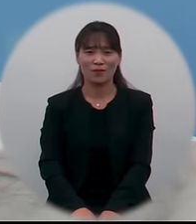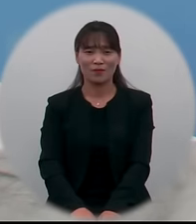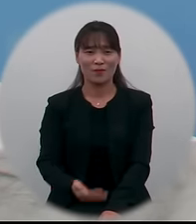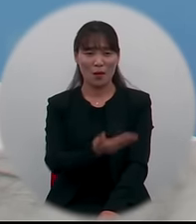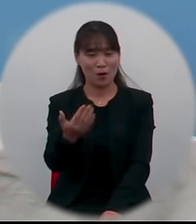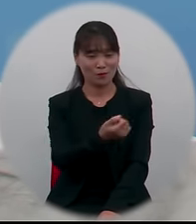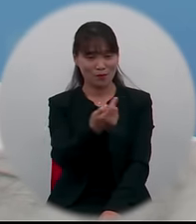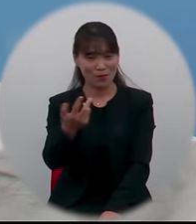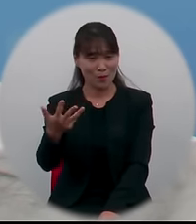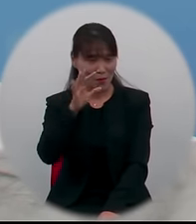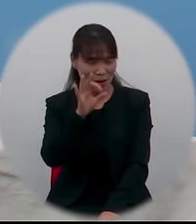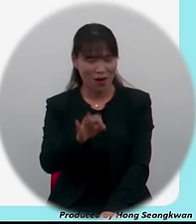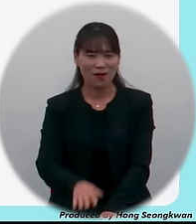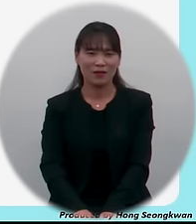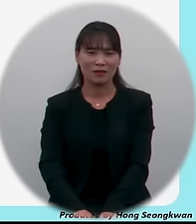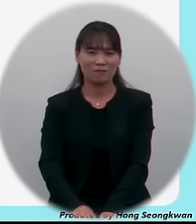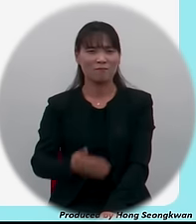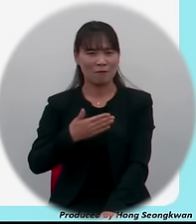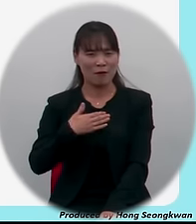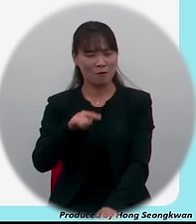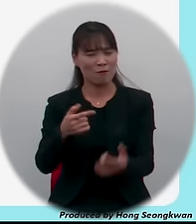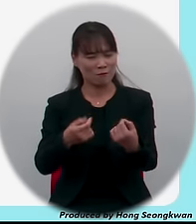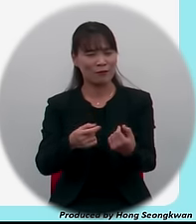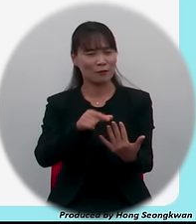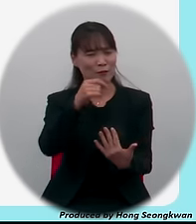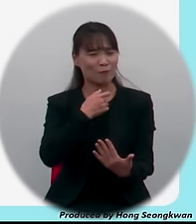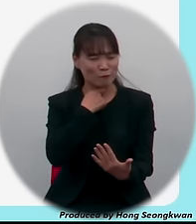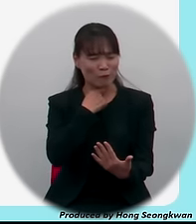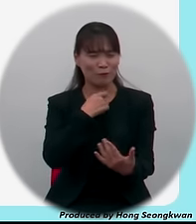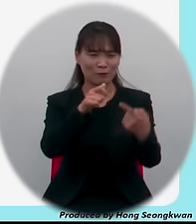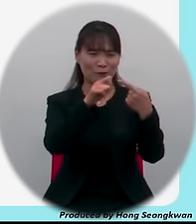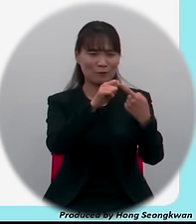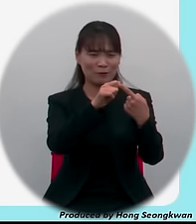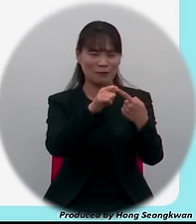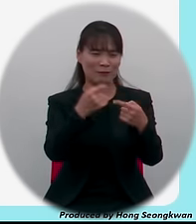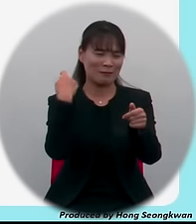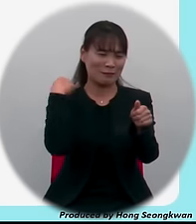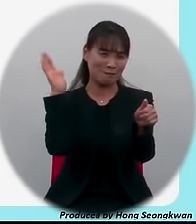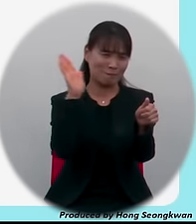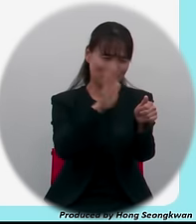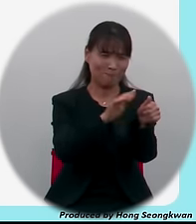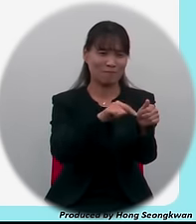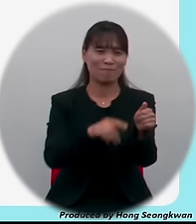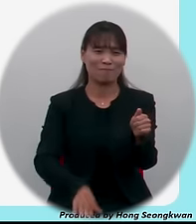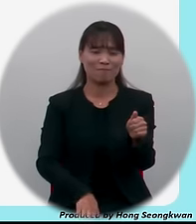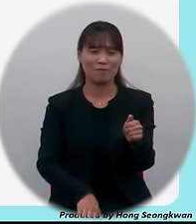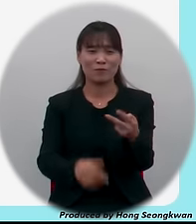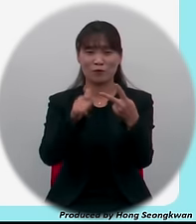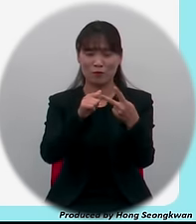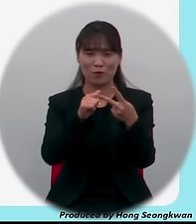제가 보기를 드릴게요 한번 선택해 보시죠 첫 번째 나라면 이렇게 선택하겠다 1번 등짝